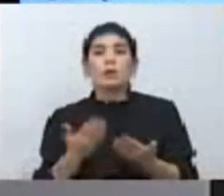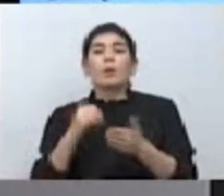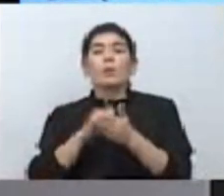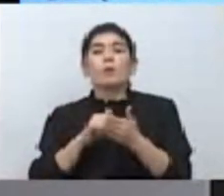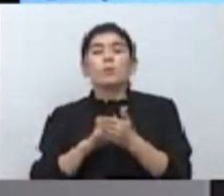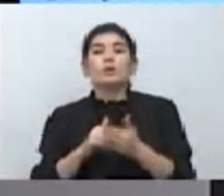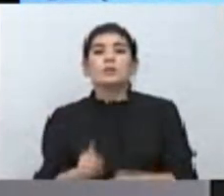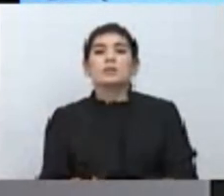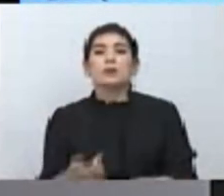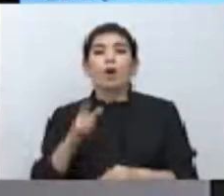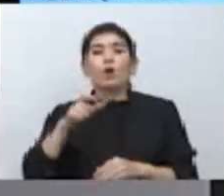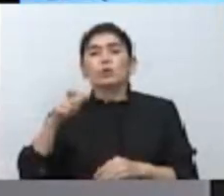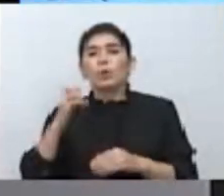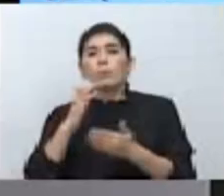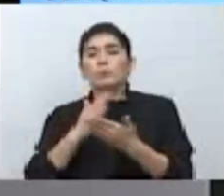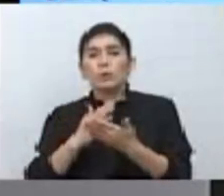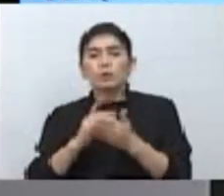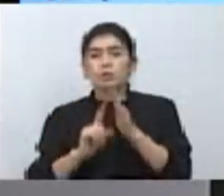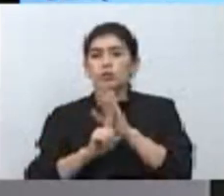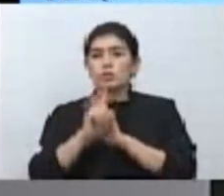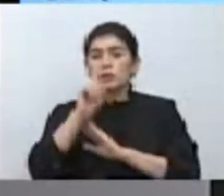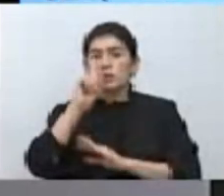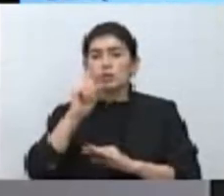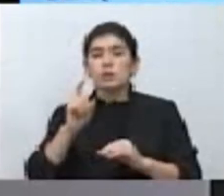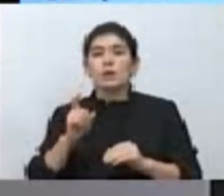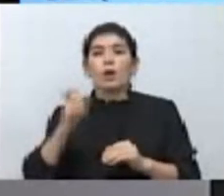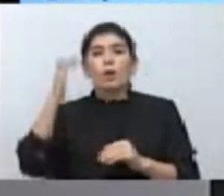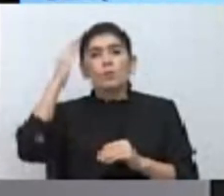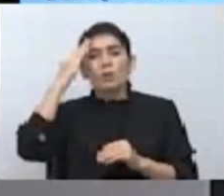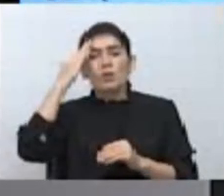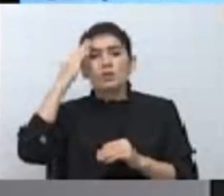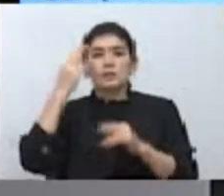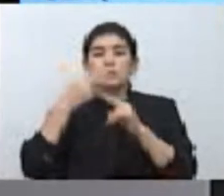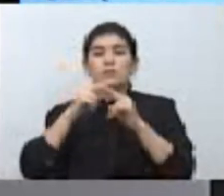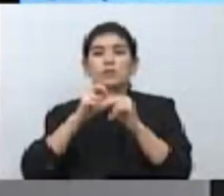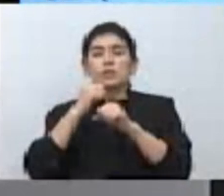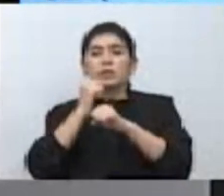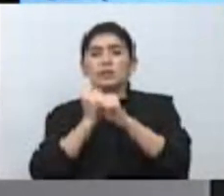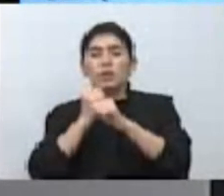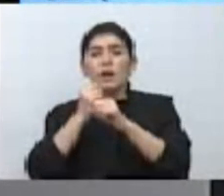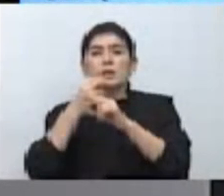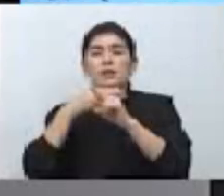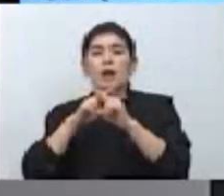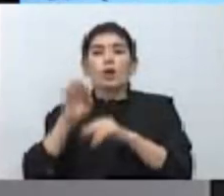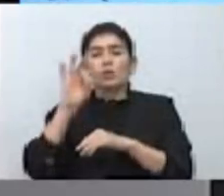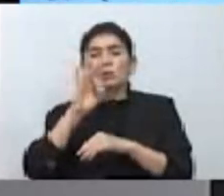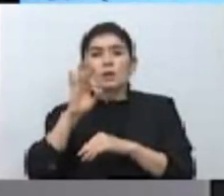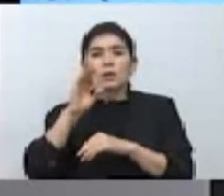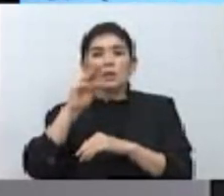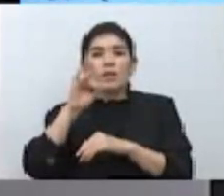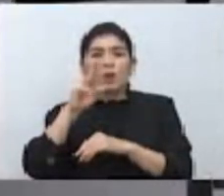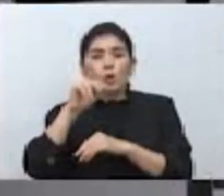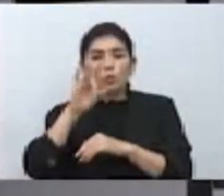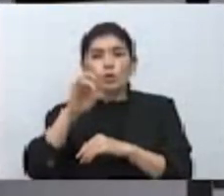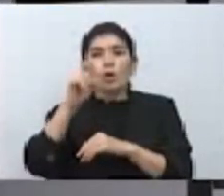muammosi, yana odamni paydo bo'lishi, yana bosh miya faoliyati mexanizmlarini o'rganish asosida tafakkur va